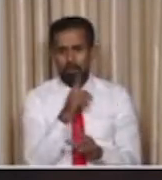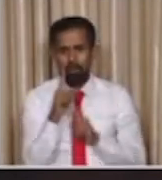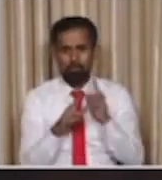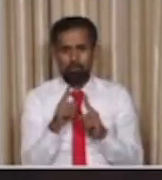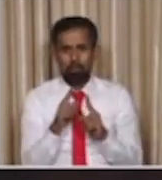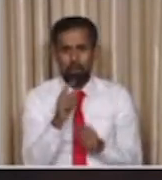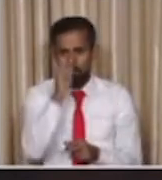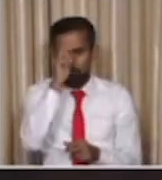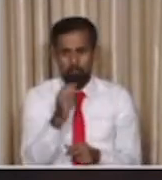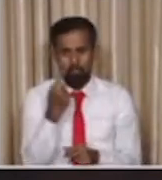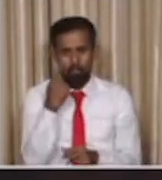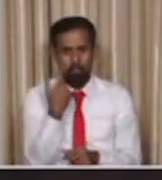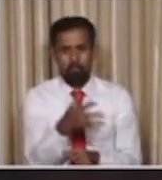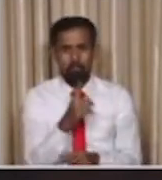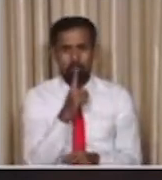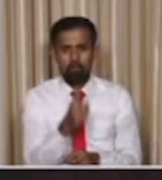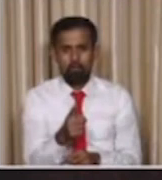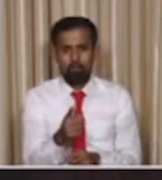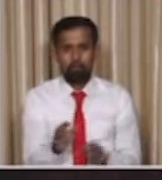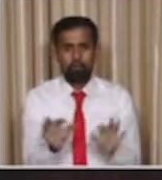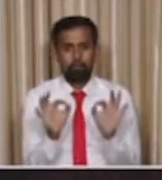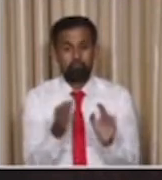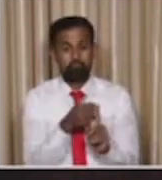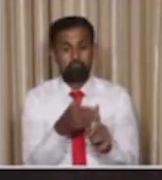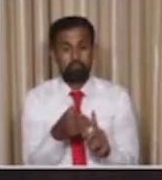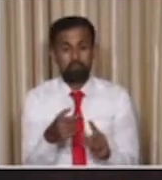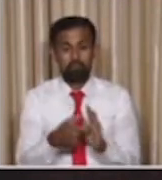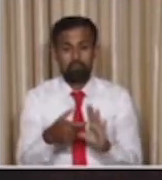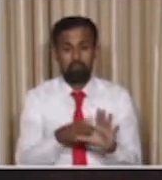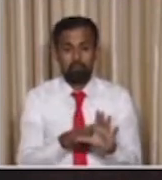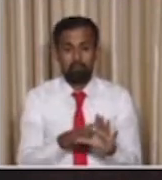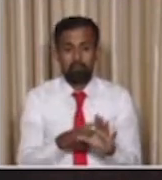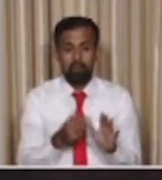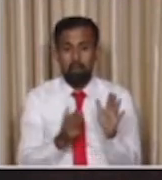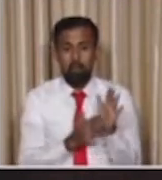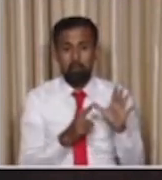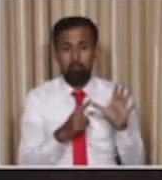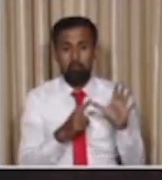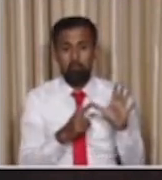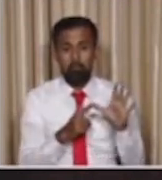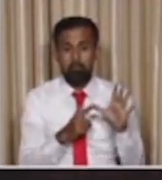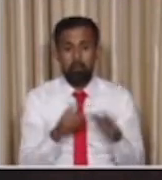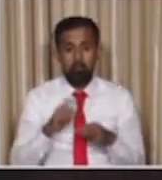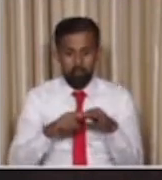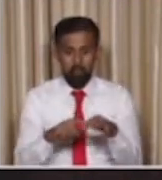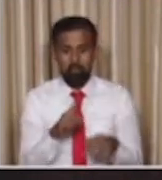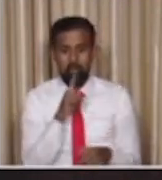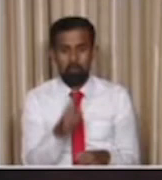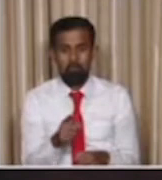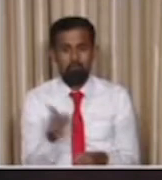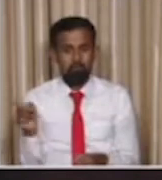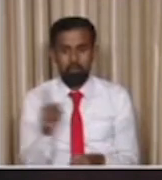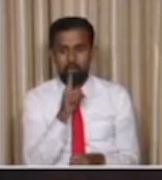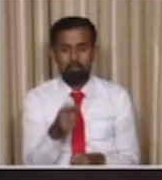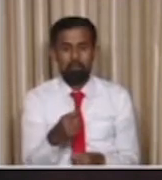සමහර මහත්තුරු මම දැක්කා කියනවා නිර්දෝෂී කරන්න හදනවා. මේක අසාද් මවුලානා මේ ප්‍රශ්නේ ගැන කිව්වේ. එතකොට මේ අය